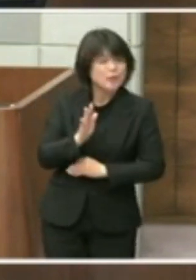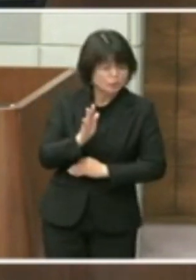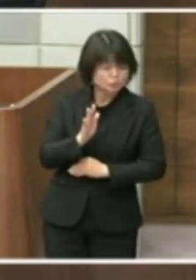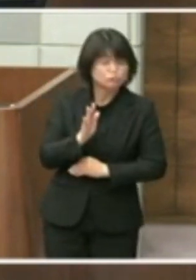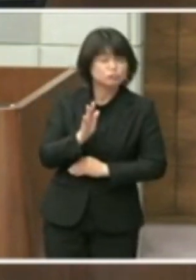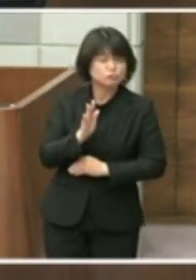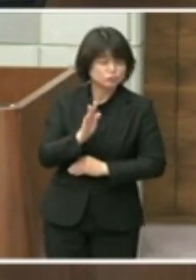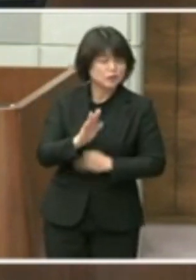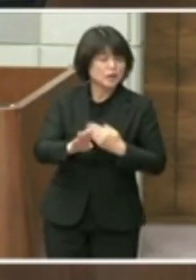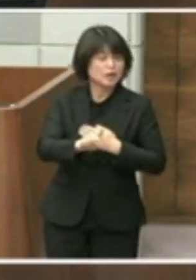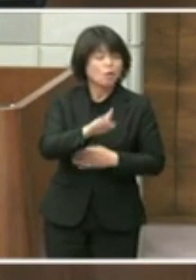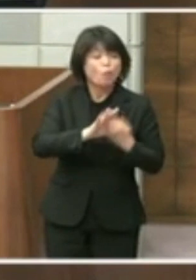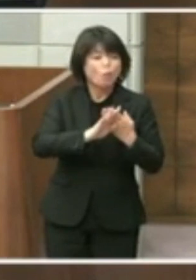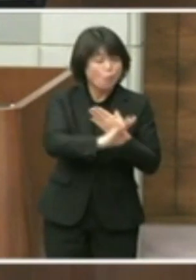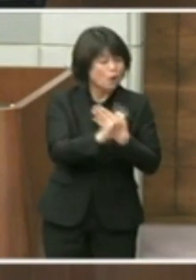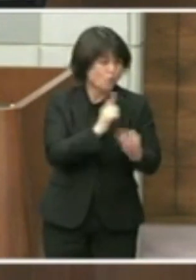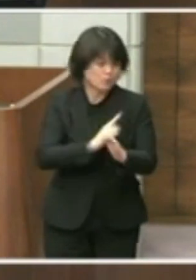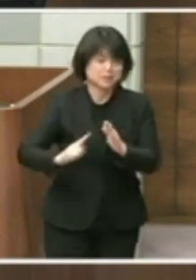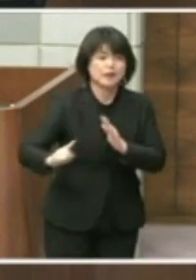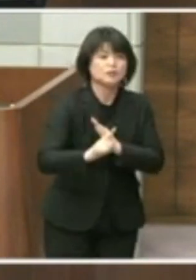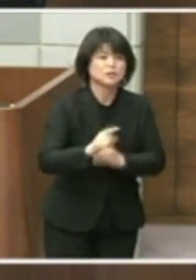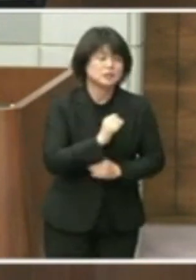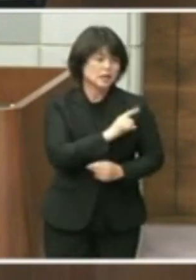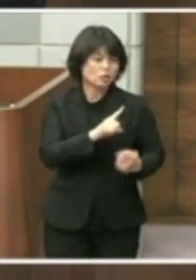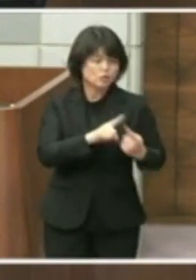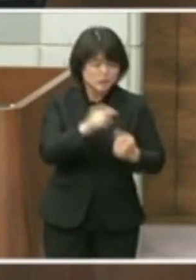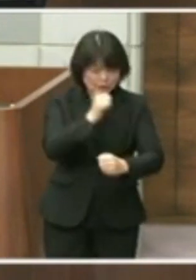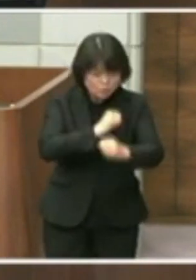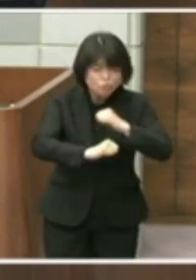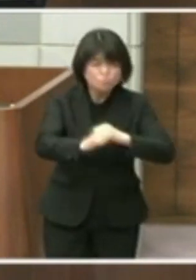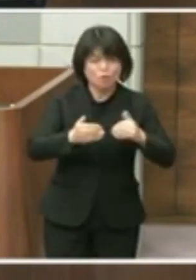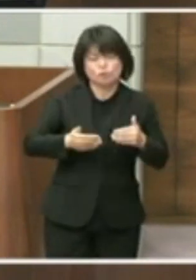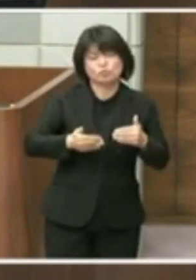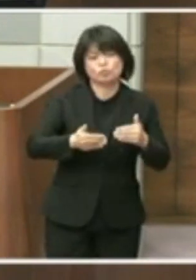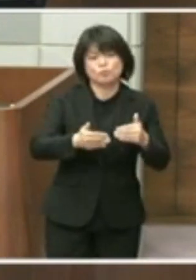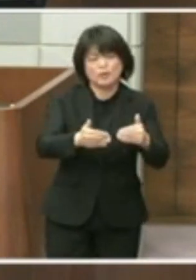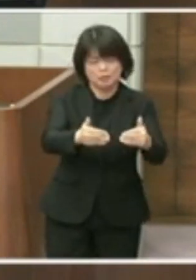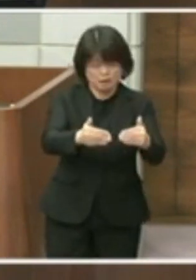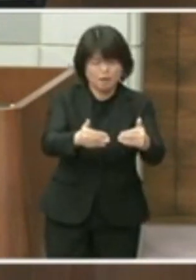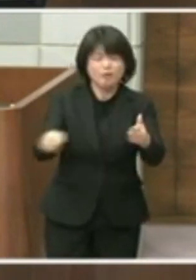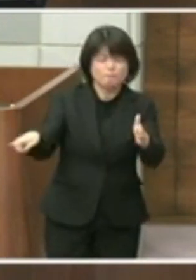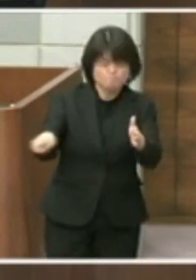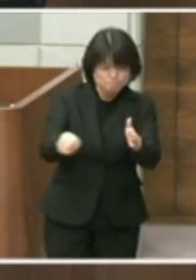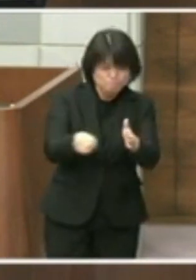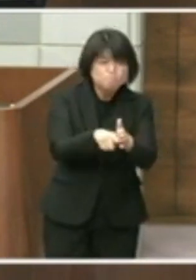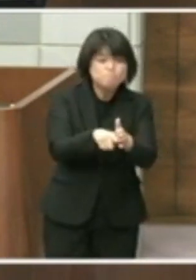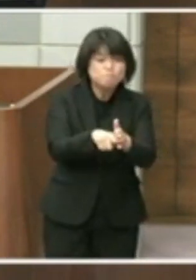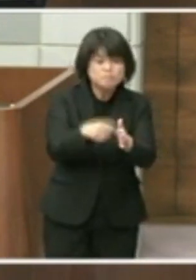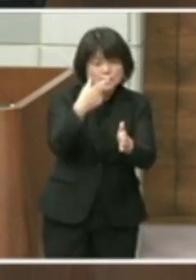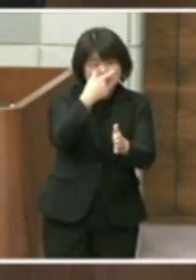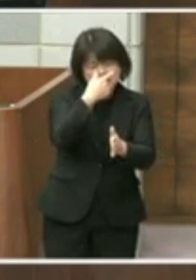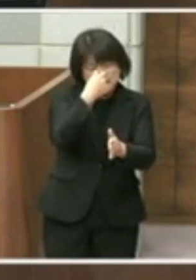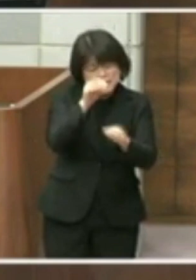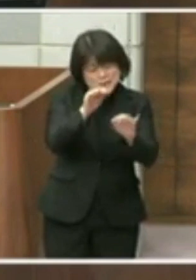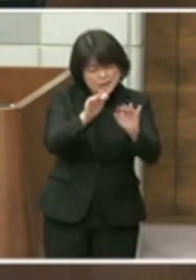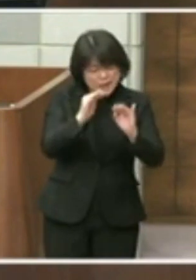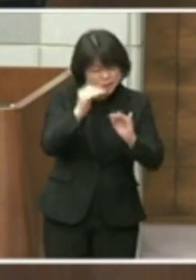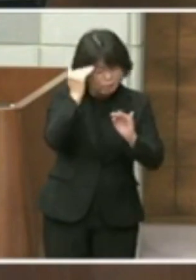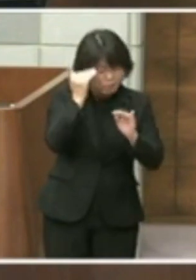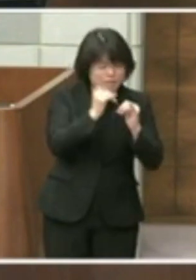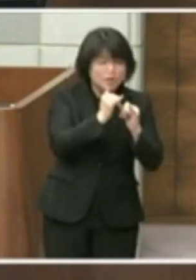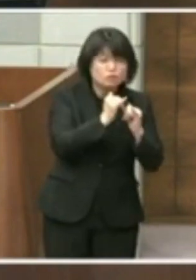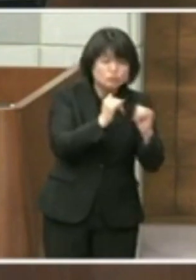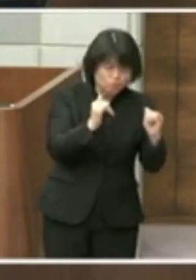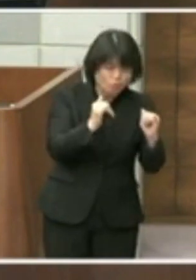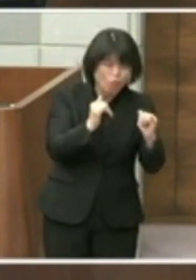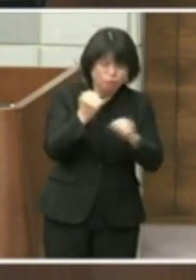他に先んじて積極的な取り組みが進められてきたことにより、被害に苦しむ人、困っている人